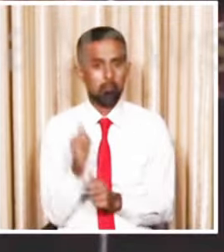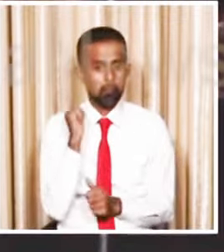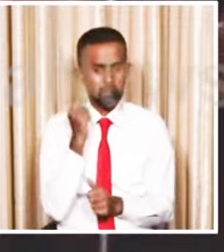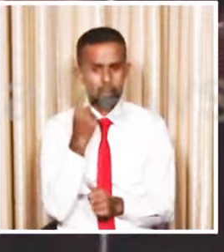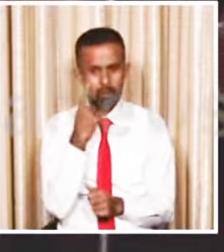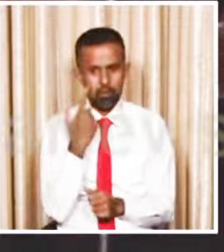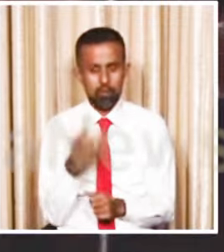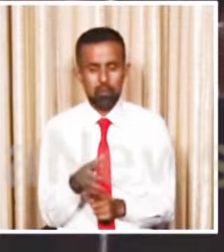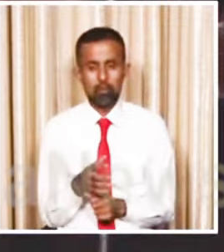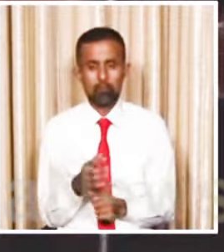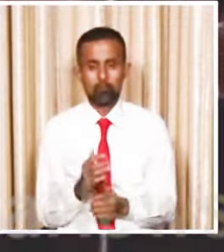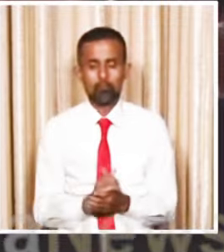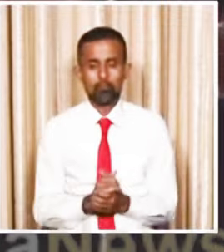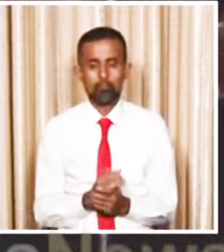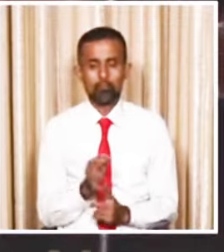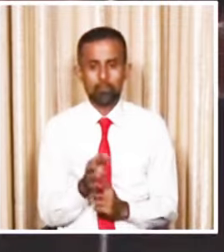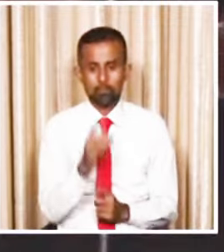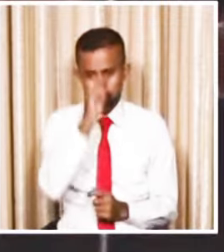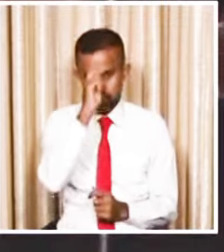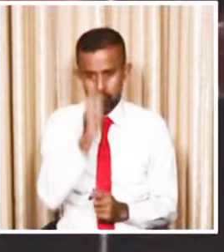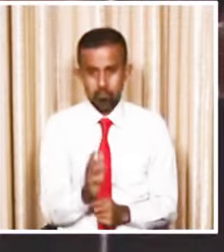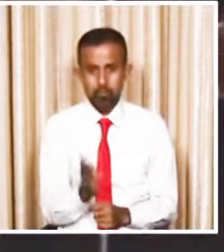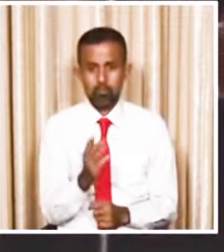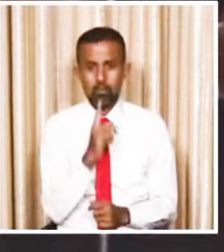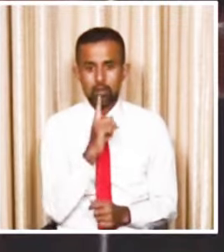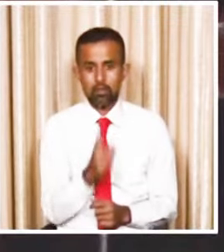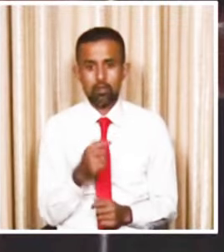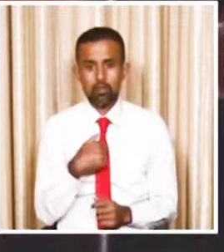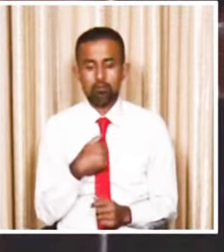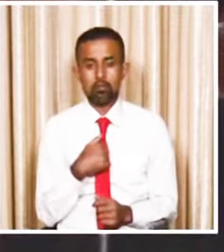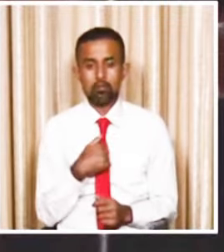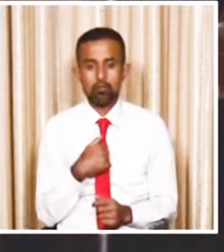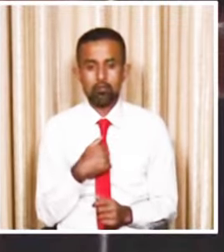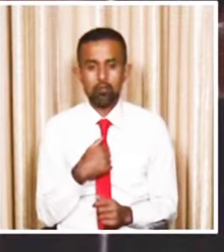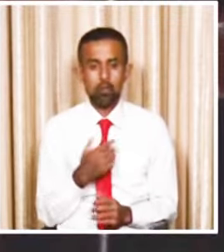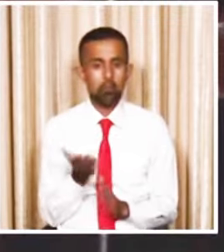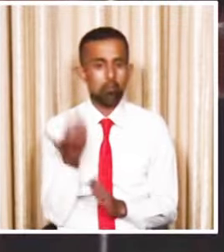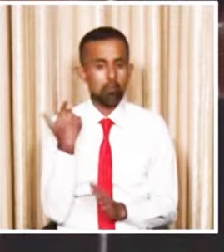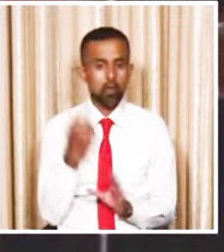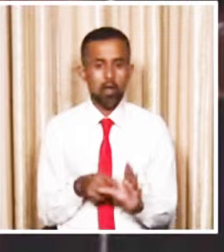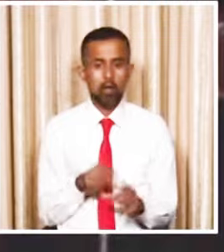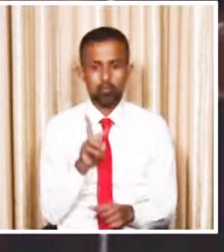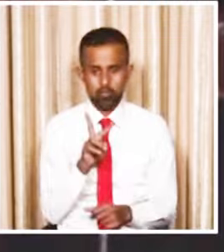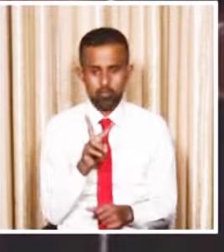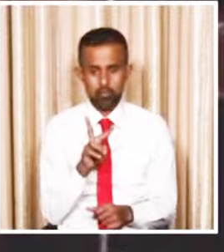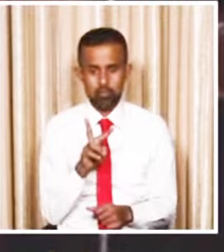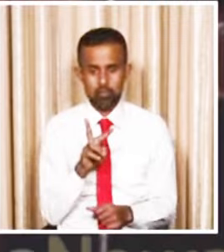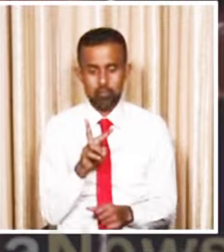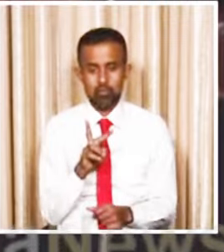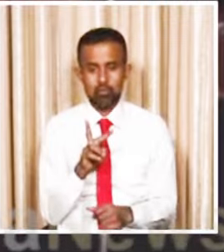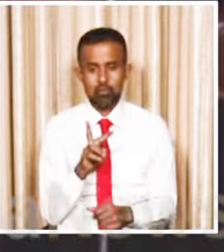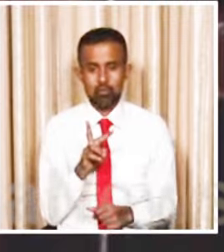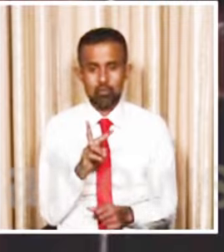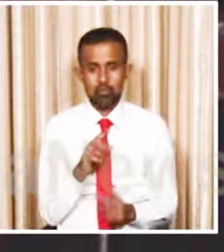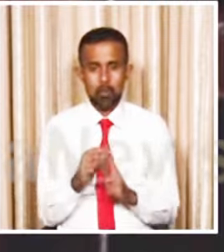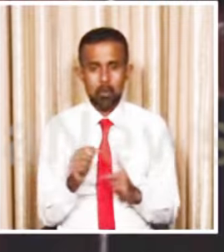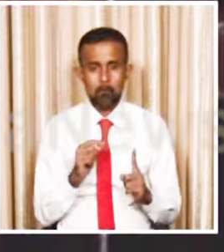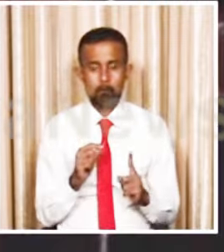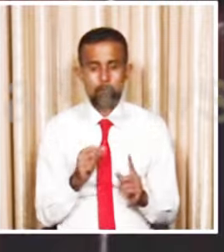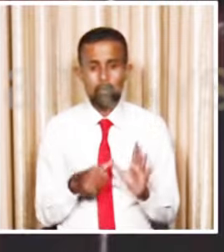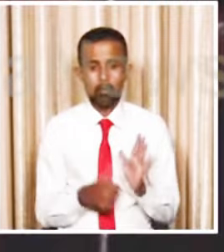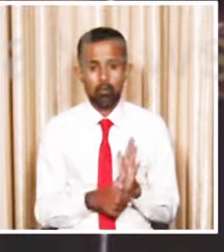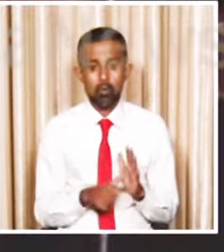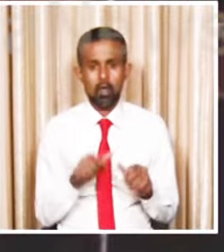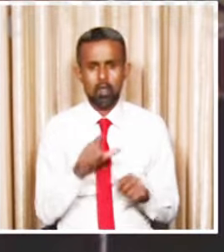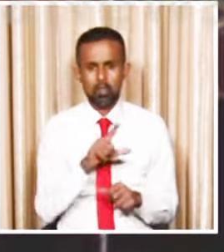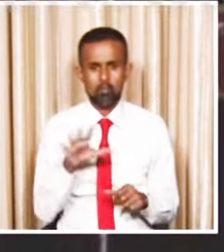දැක්කා ජනාධිපතිතුමාම කියනවා අපි මේ මේ මේ මේ පහුගිය වසර දෙක තුල මේ මේ මේ පාර්ලිමේන්තුවේ